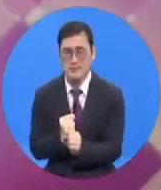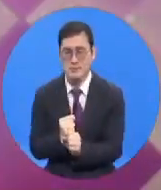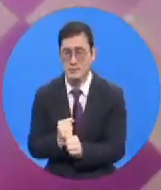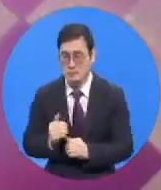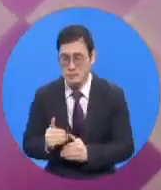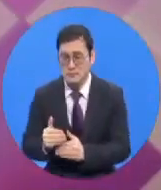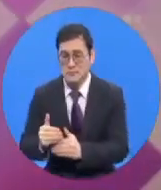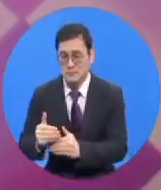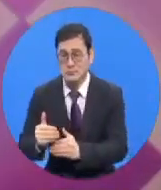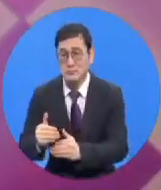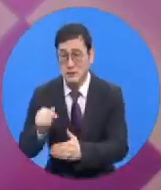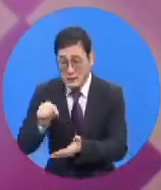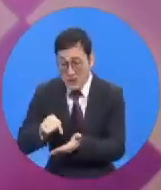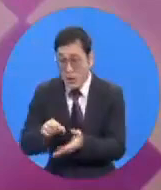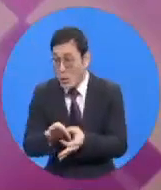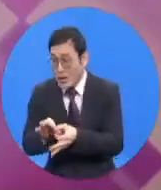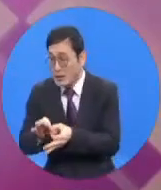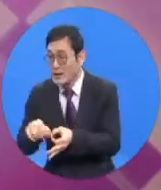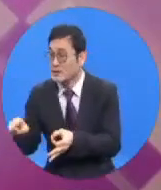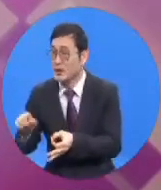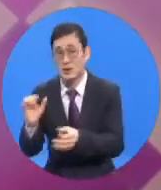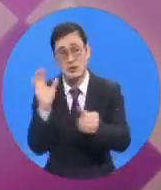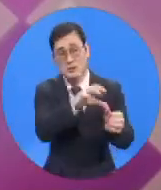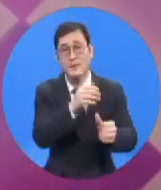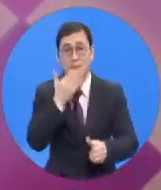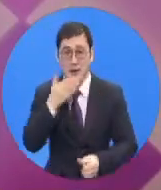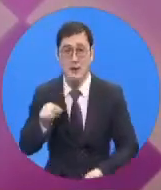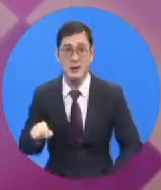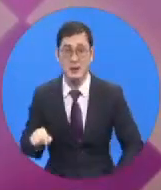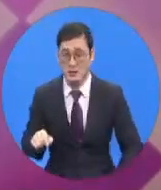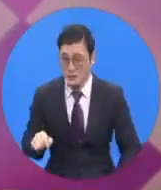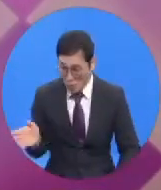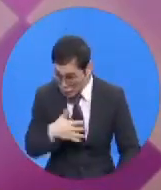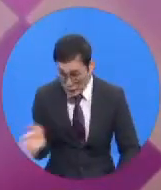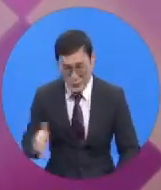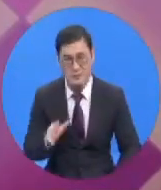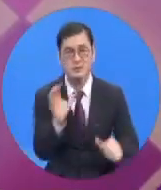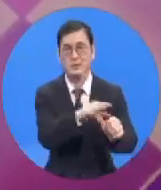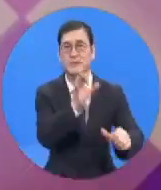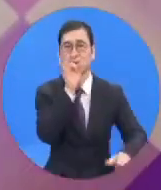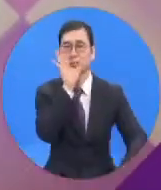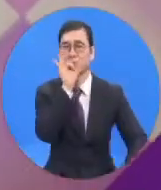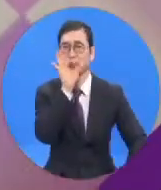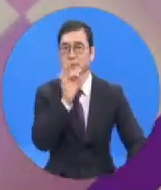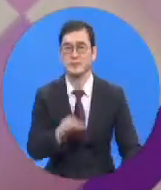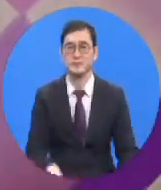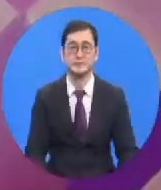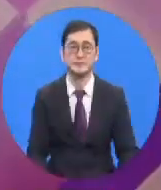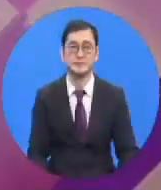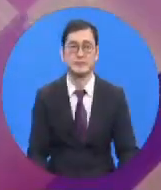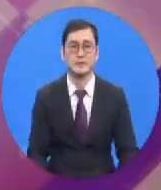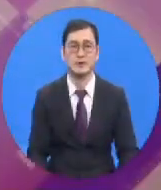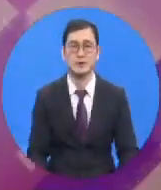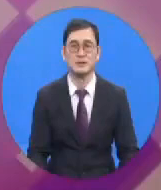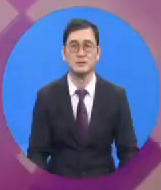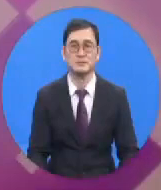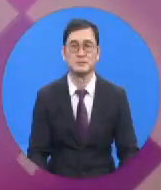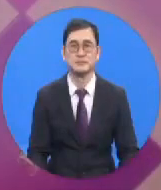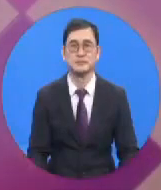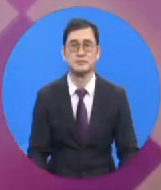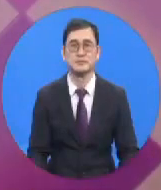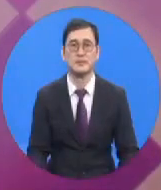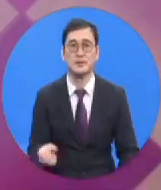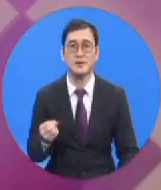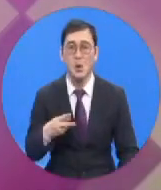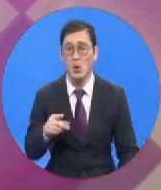대검 과거사 진상 조사에 참여했던 이 인물도 당시에 출국 금지 서류가